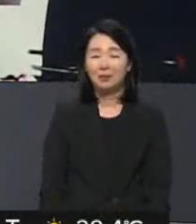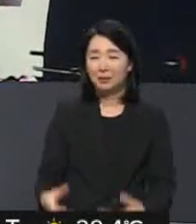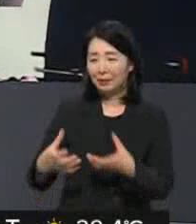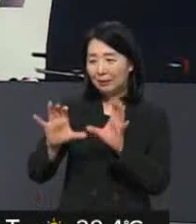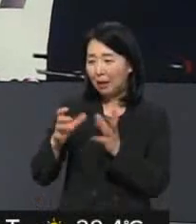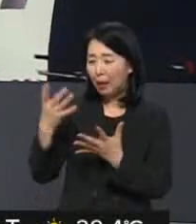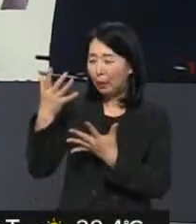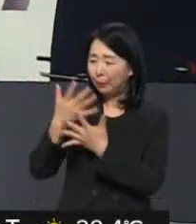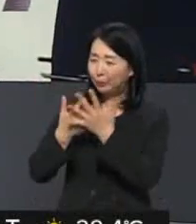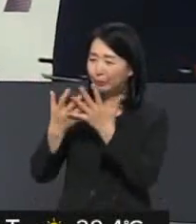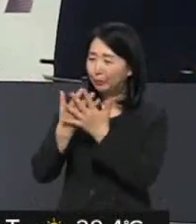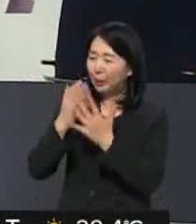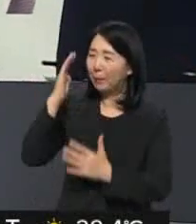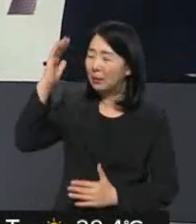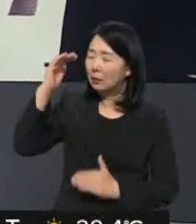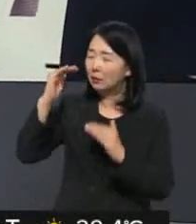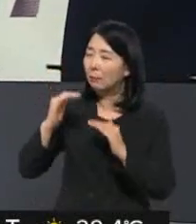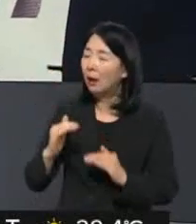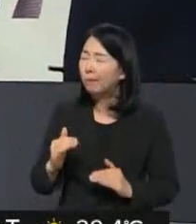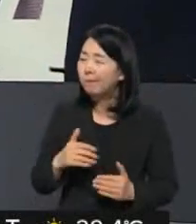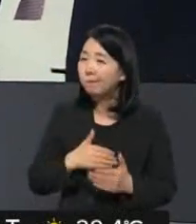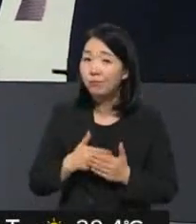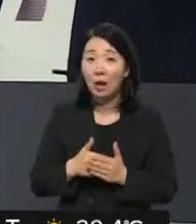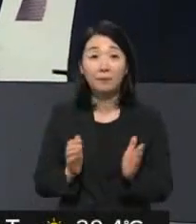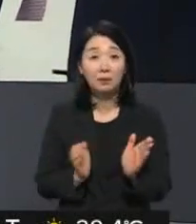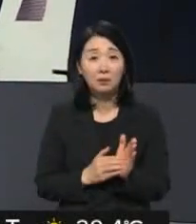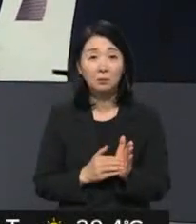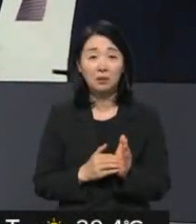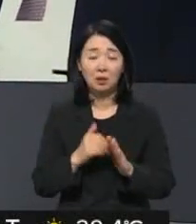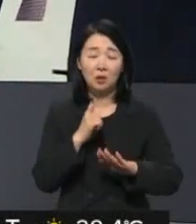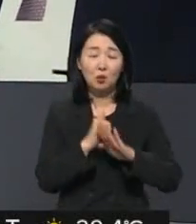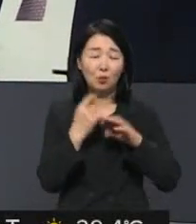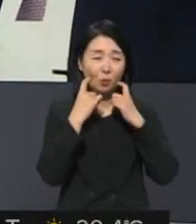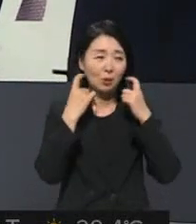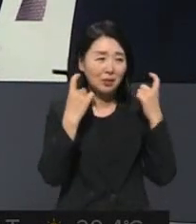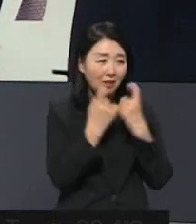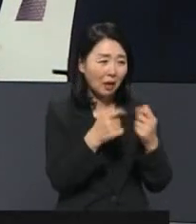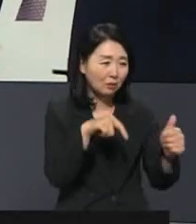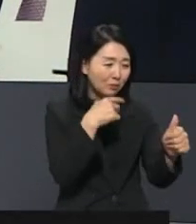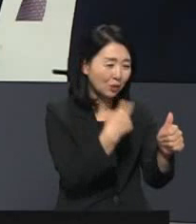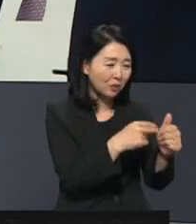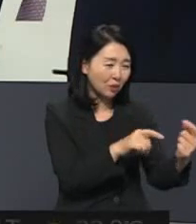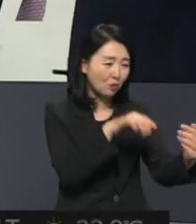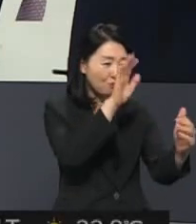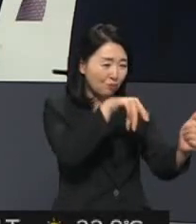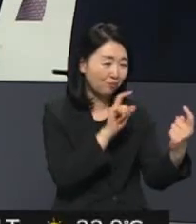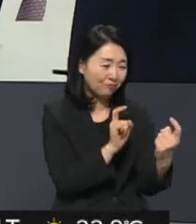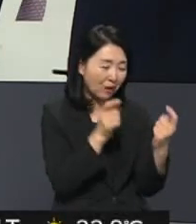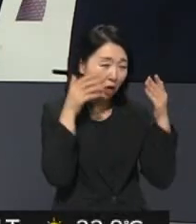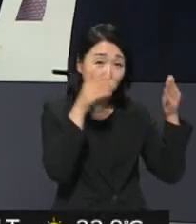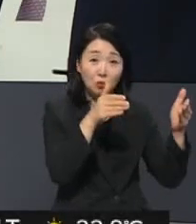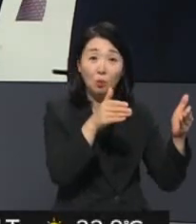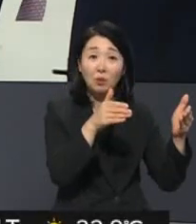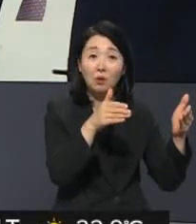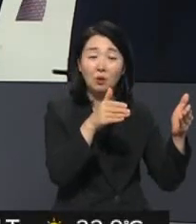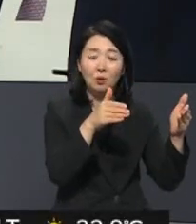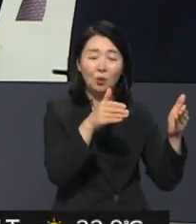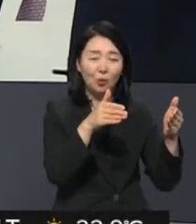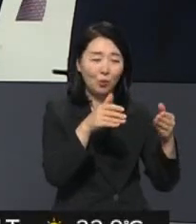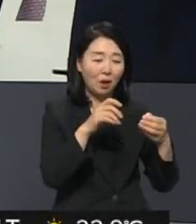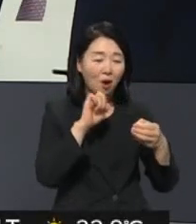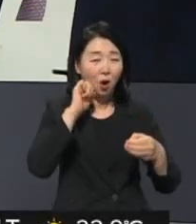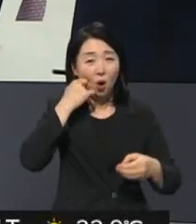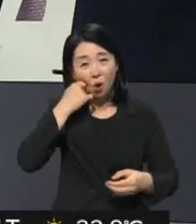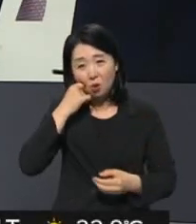애매모호한 메시지가 불안감을 키운 만큼 사교육에 더 의존할 수밖에 없을 거라는 지적이 나오는데요. 킬러 문항이 없어진 수능